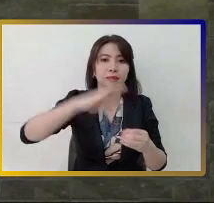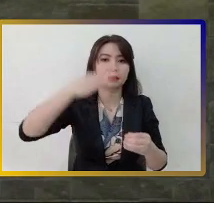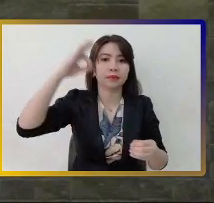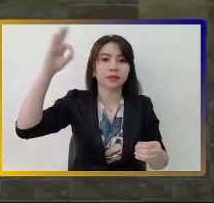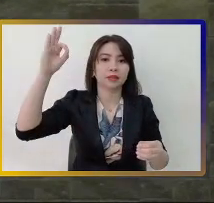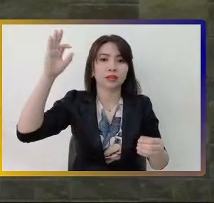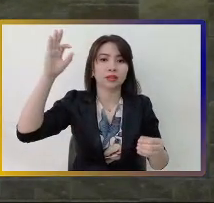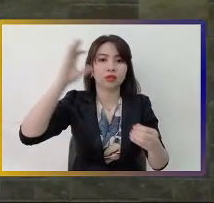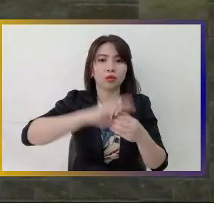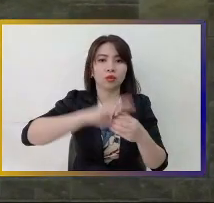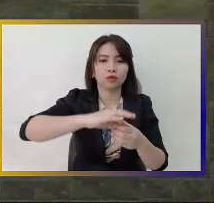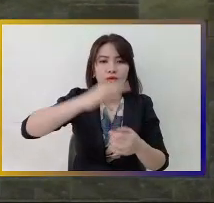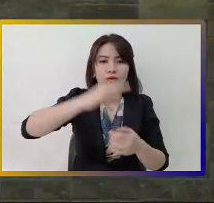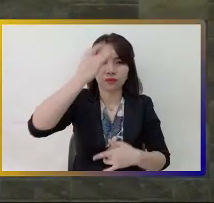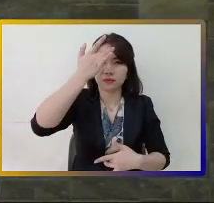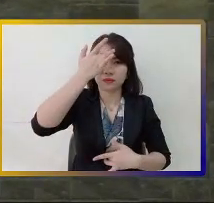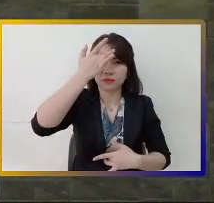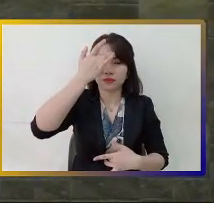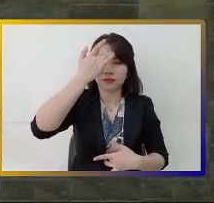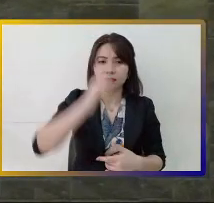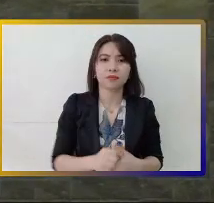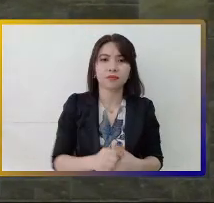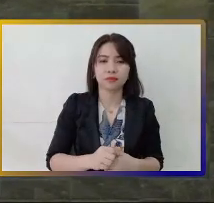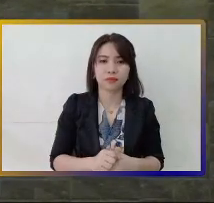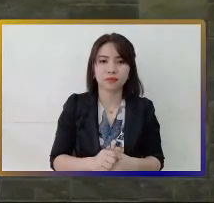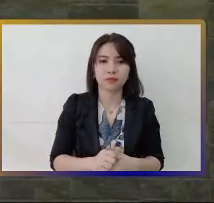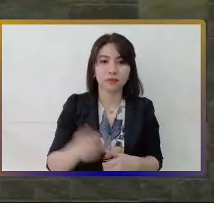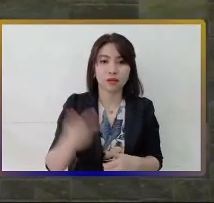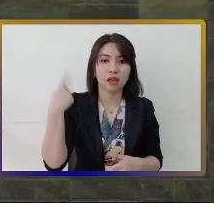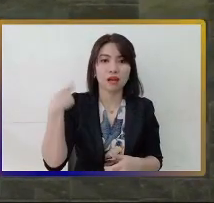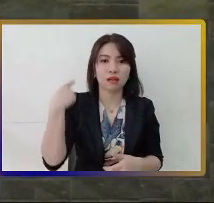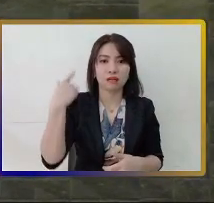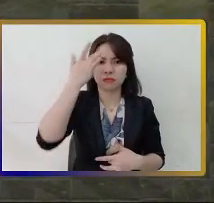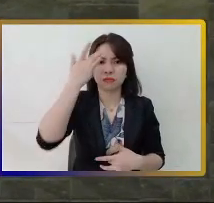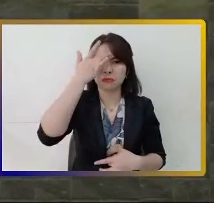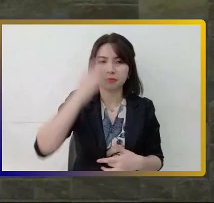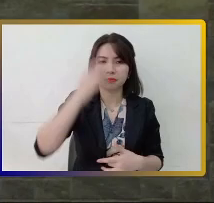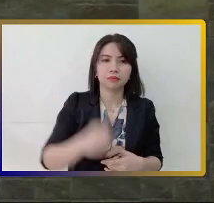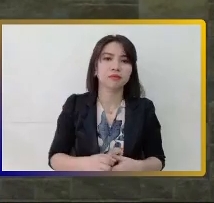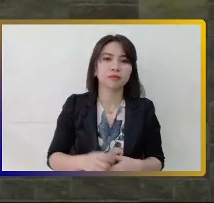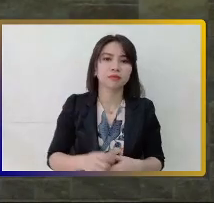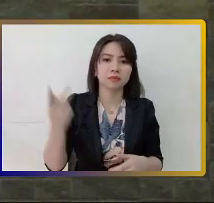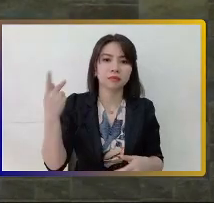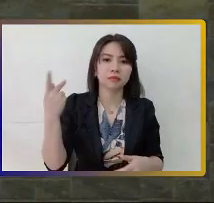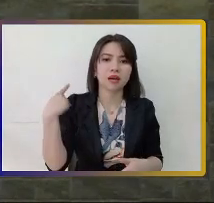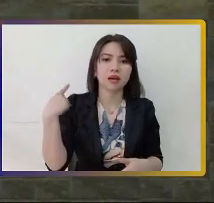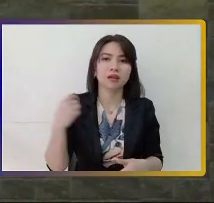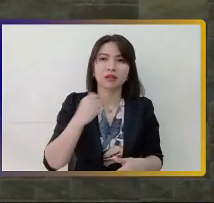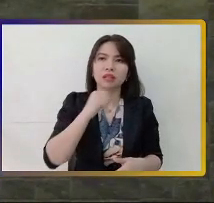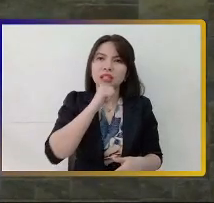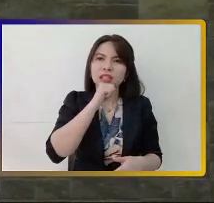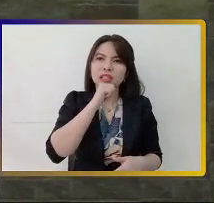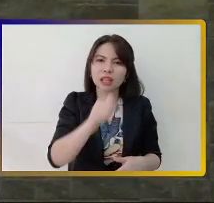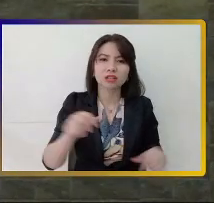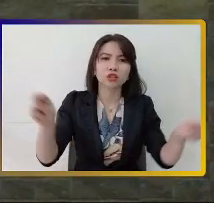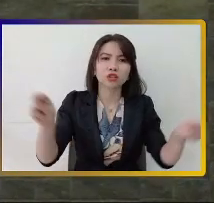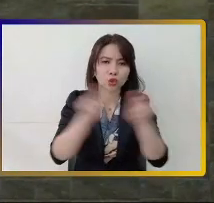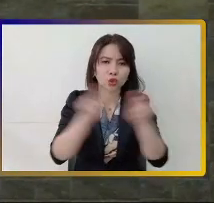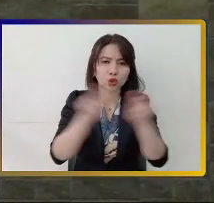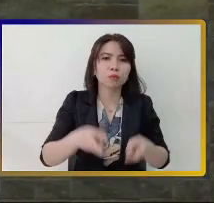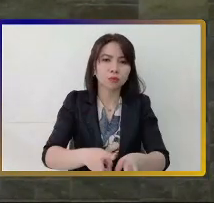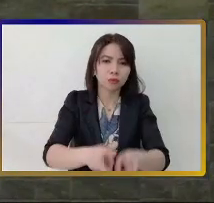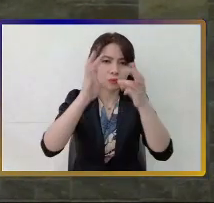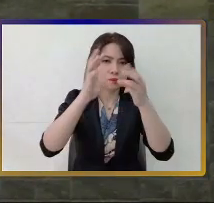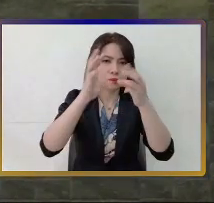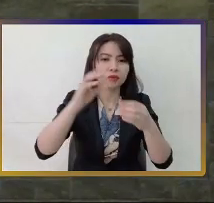of infirmity. A disabling spirit. Disabling spirit.